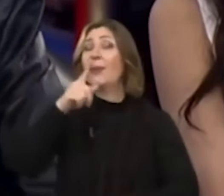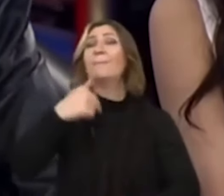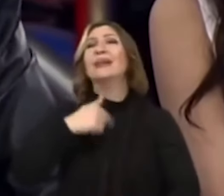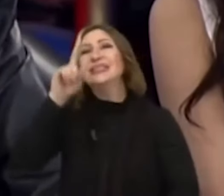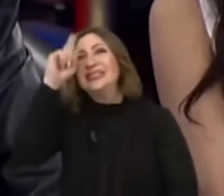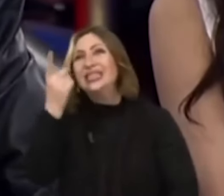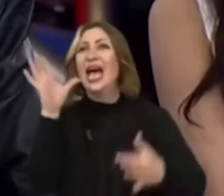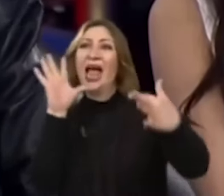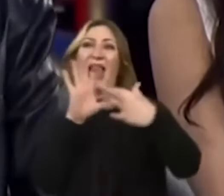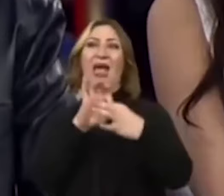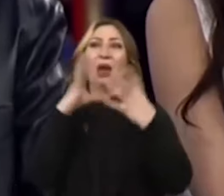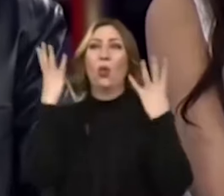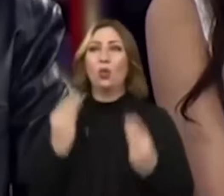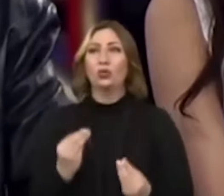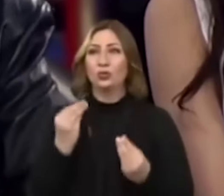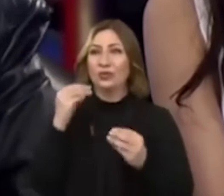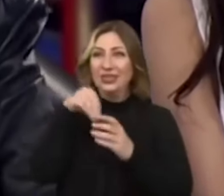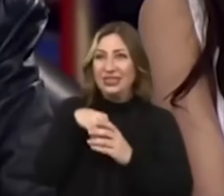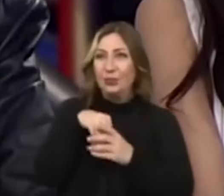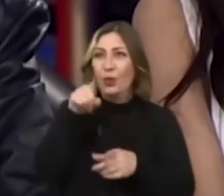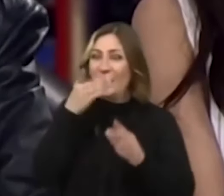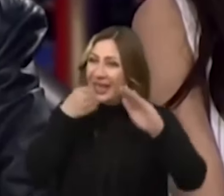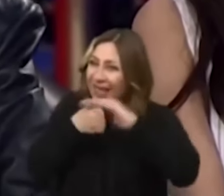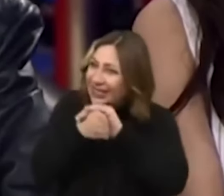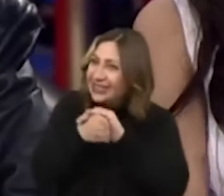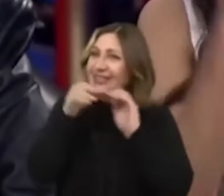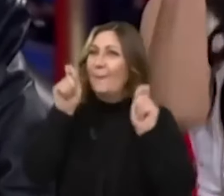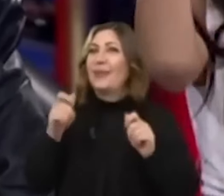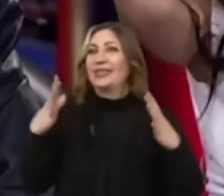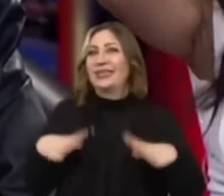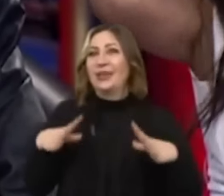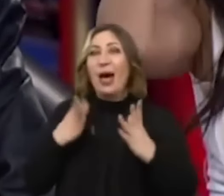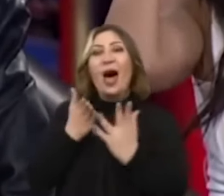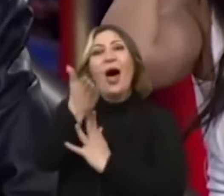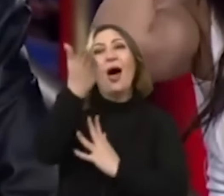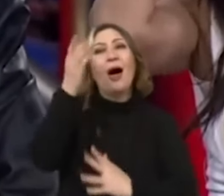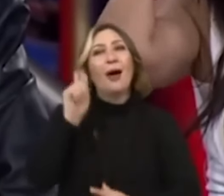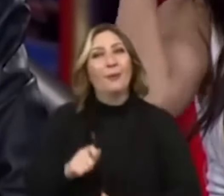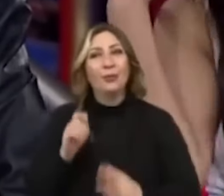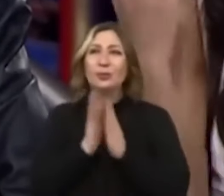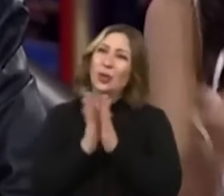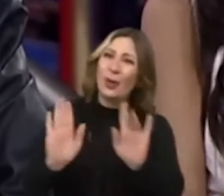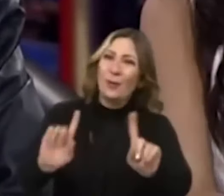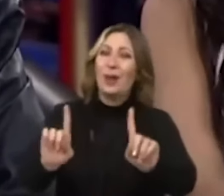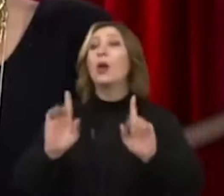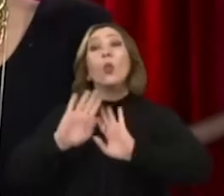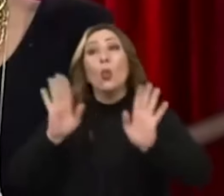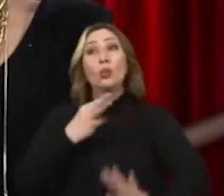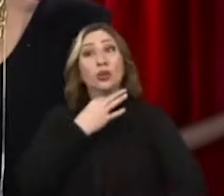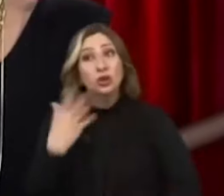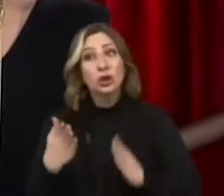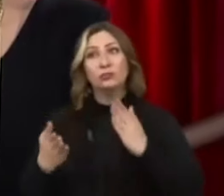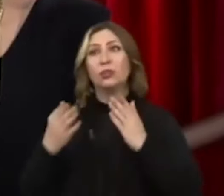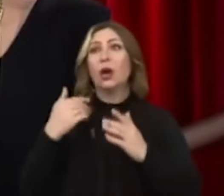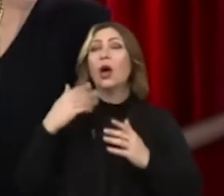hani alakalı olduğumu için böyle bir giriş yapmak istedim ya, araya girdim. Kusura bakmayın. Yok, teşekkür ederim. Şimdi halk